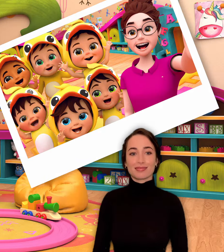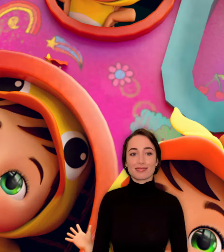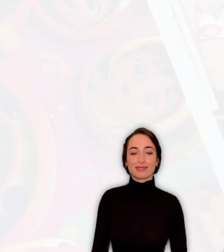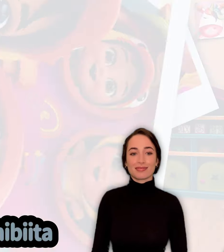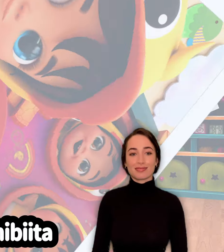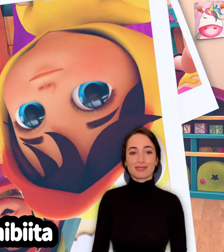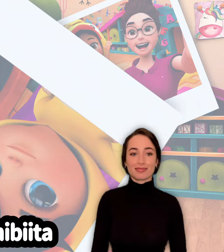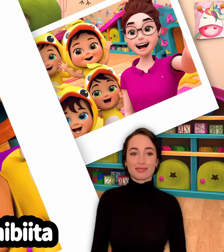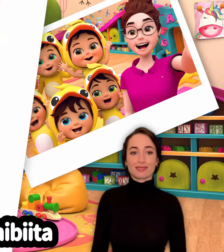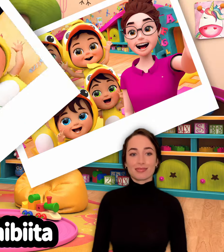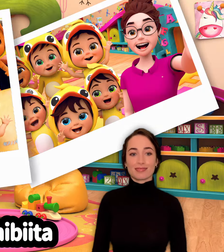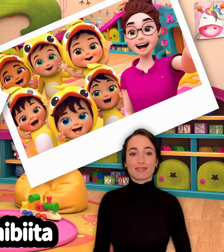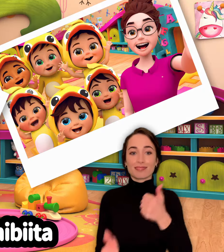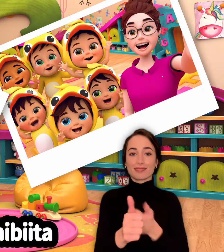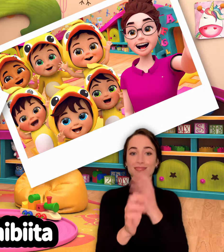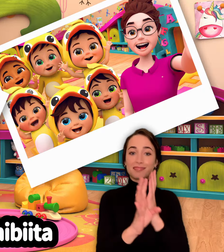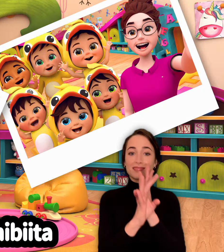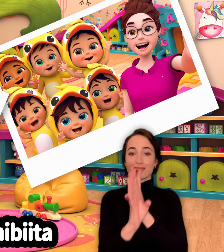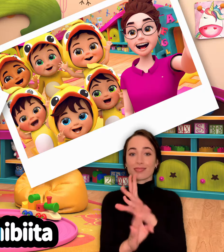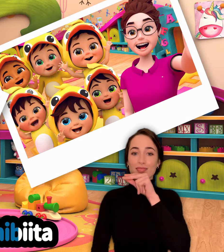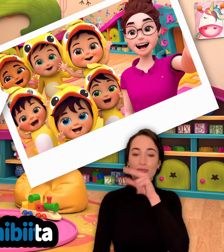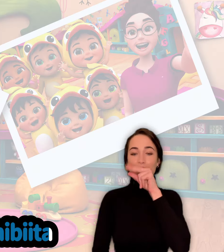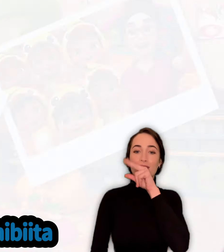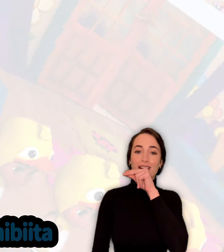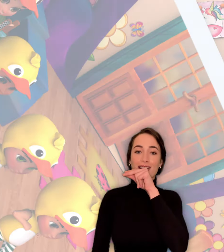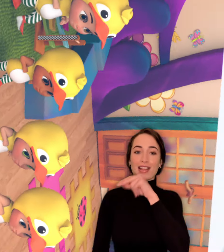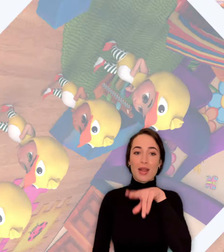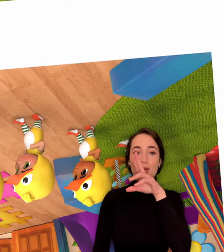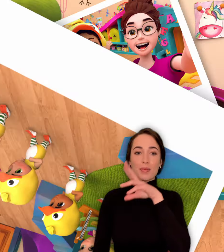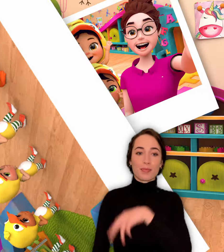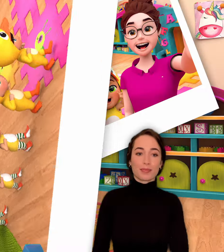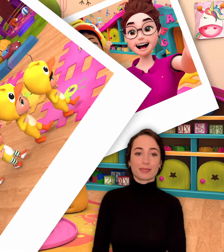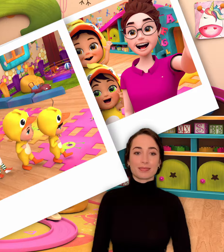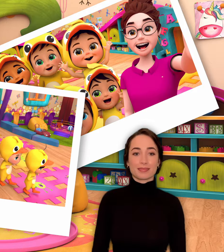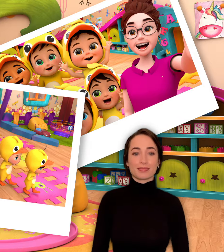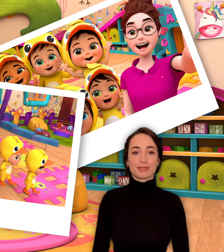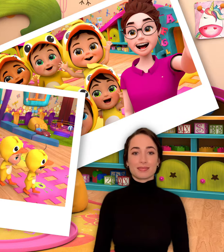た他のアヒルを導いた